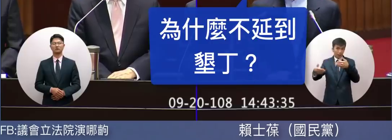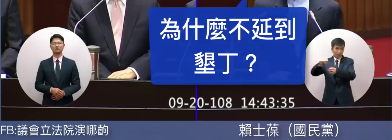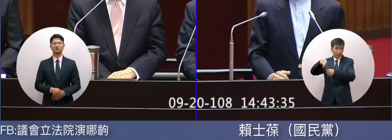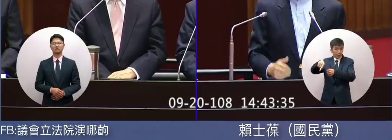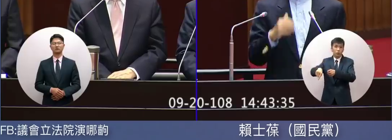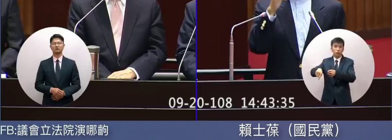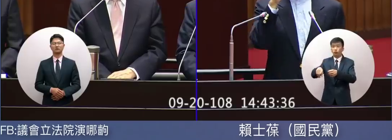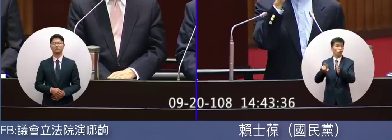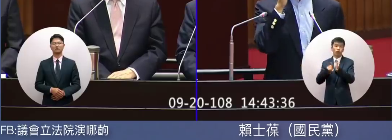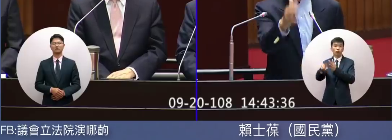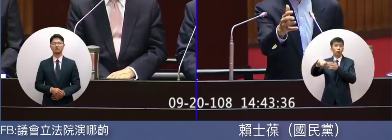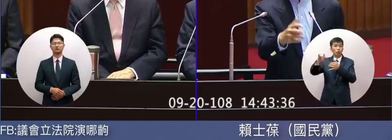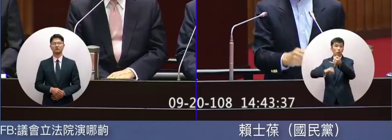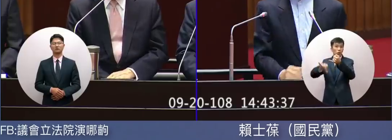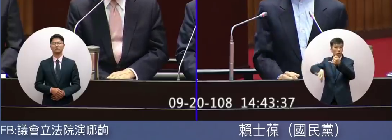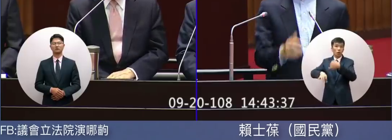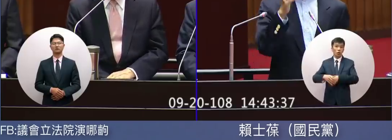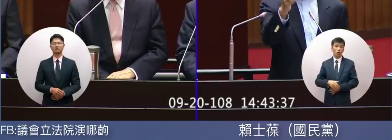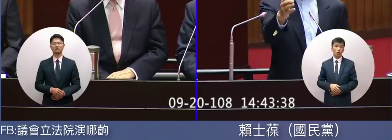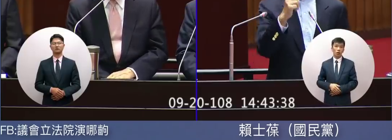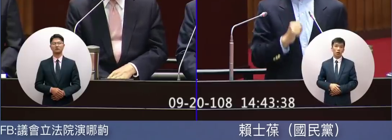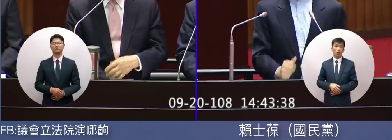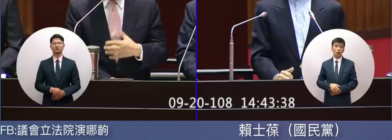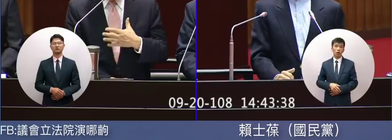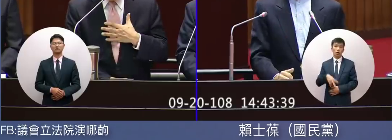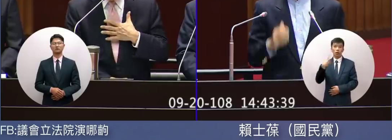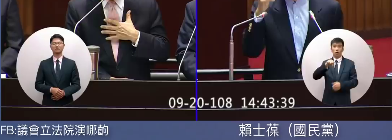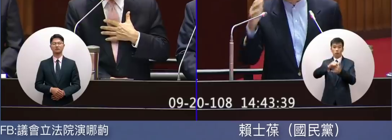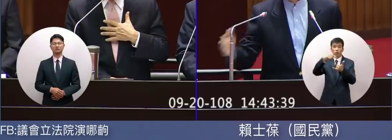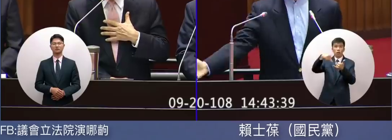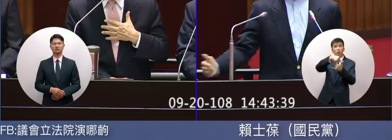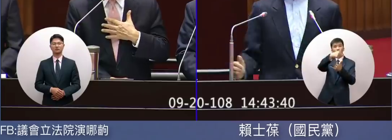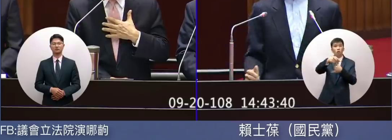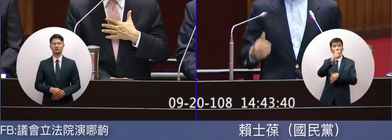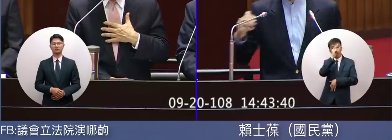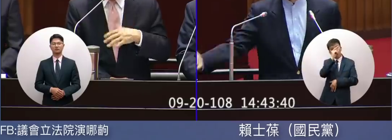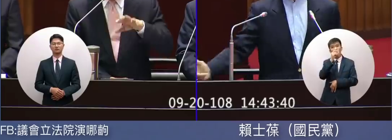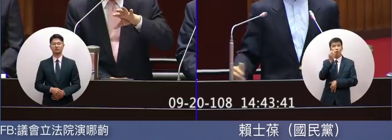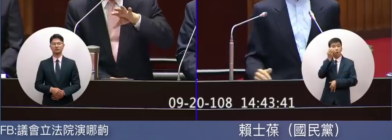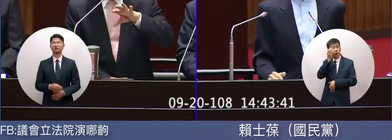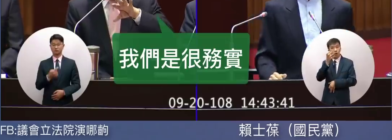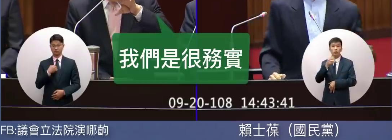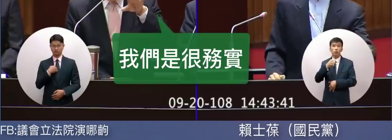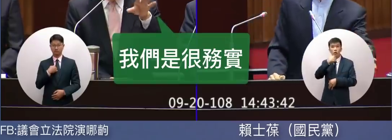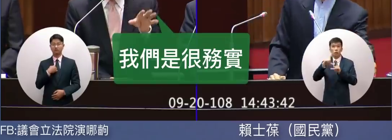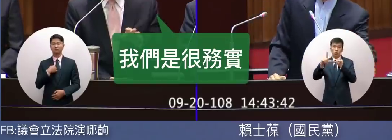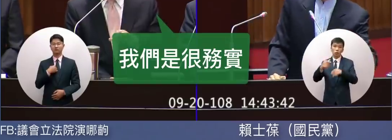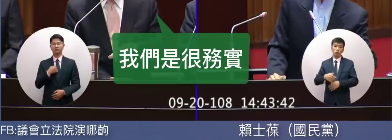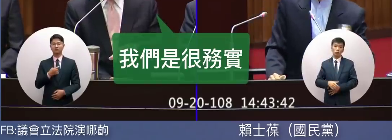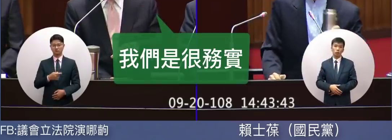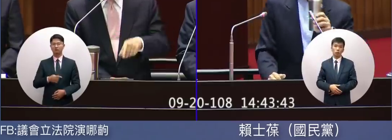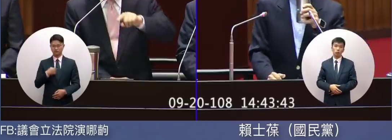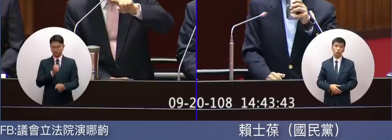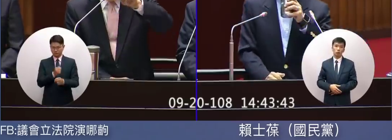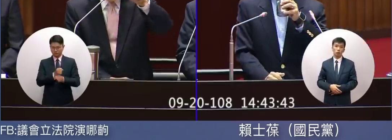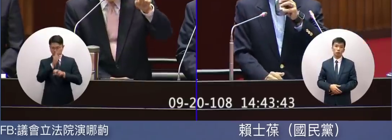丁？啊，到宜兰400亿，为什么不演到宜兰？为什么不演到花莲？ 可见我们是很务